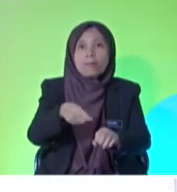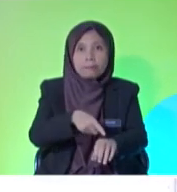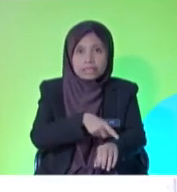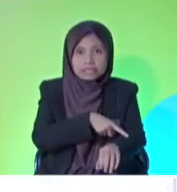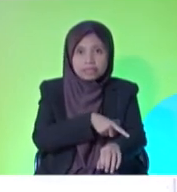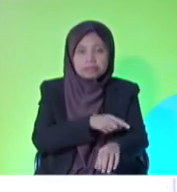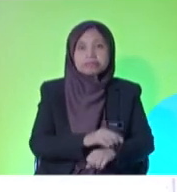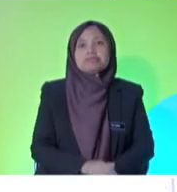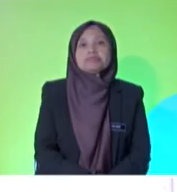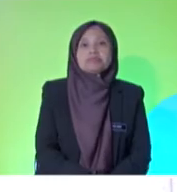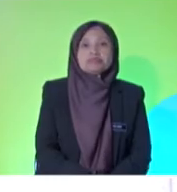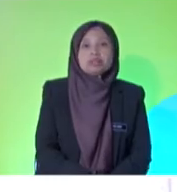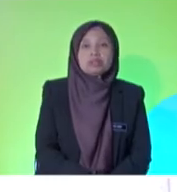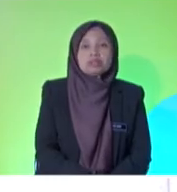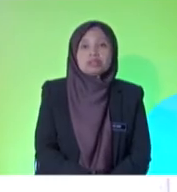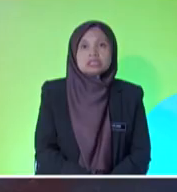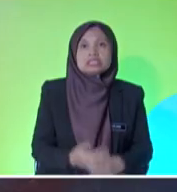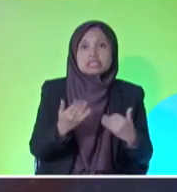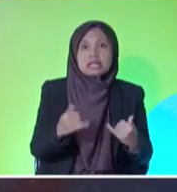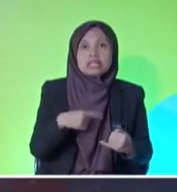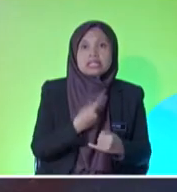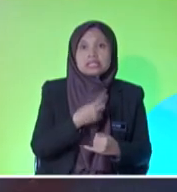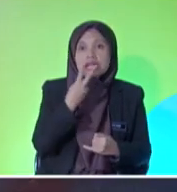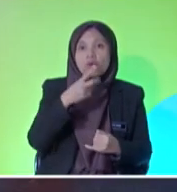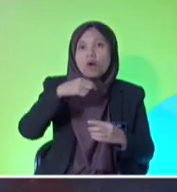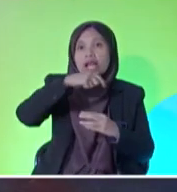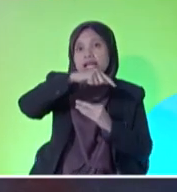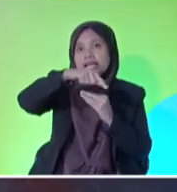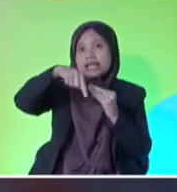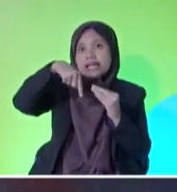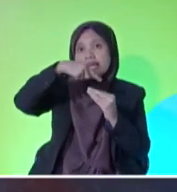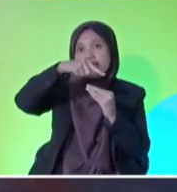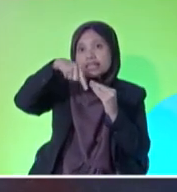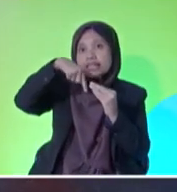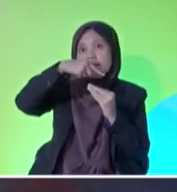besar saya jauh dia betul oke bagus sekarang kita tengok lilitan batang